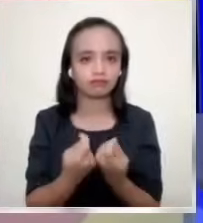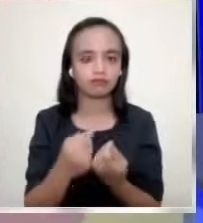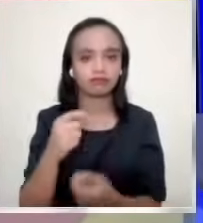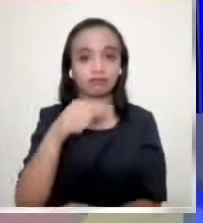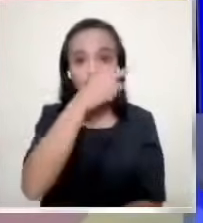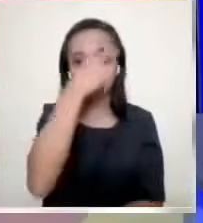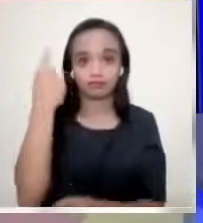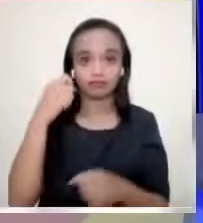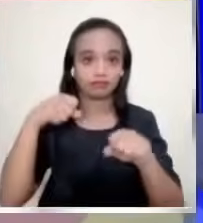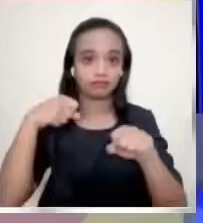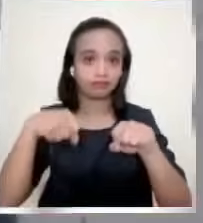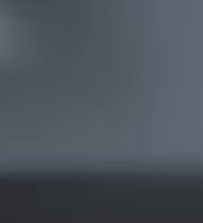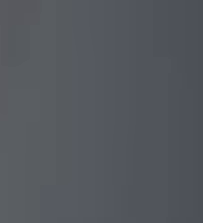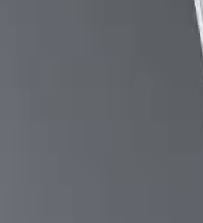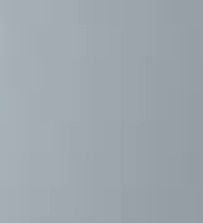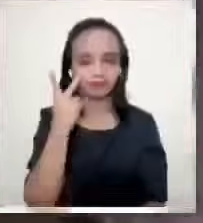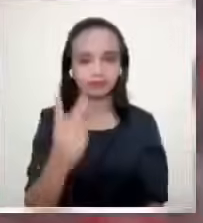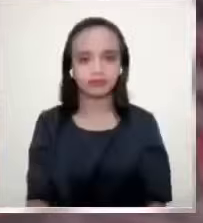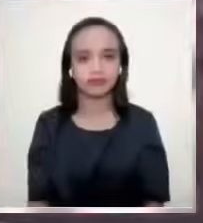chika ni Nelson Canlas.